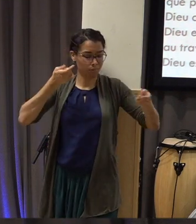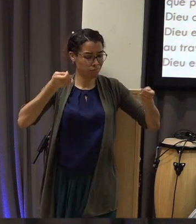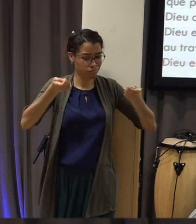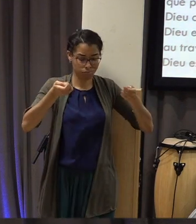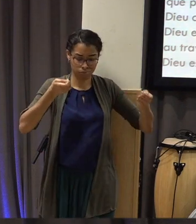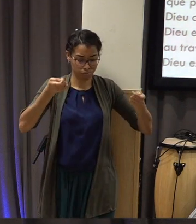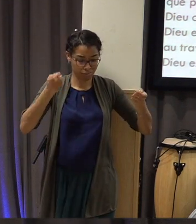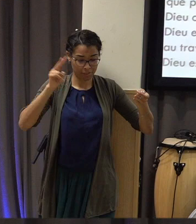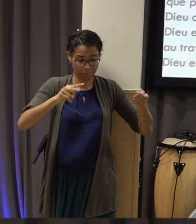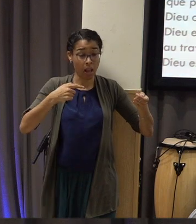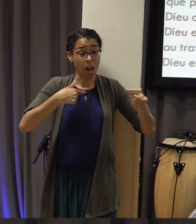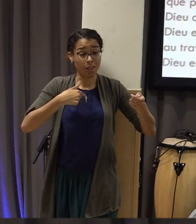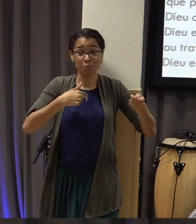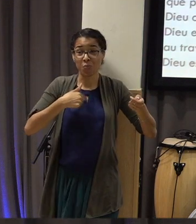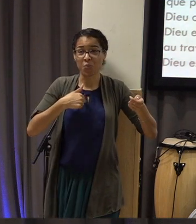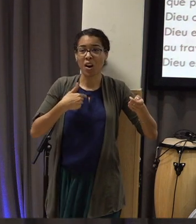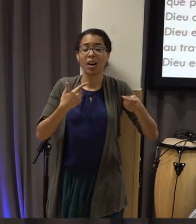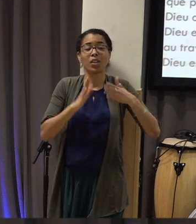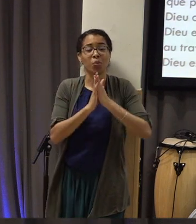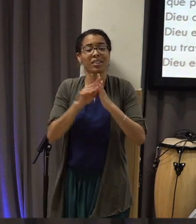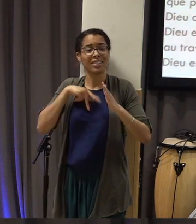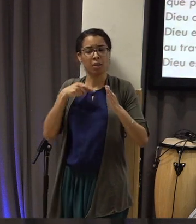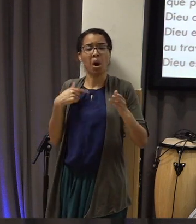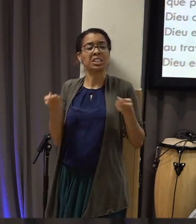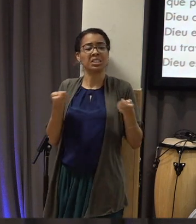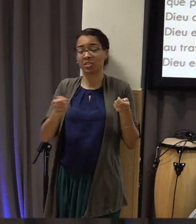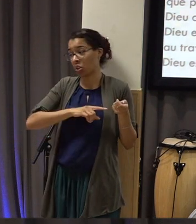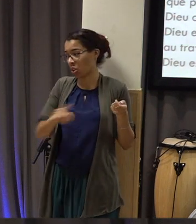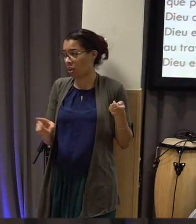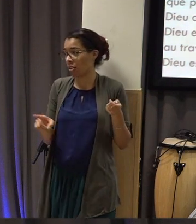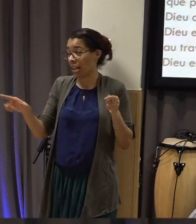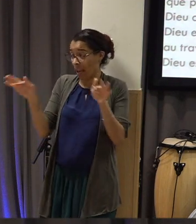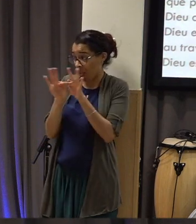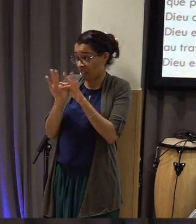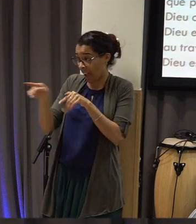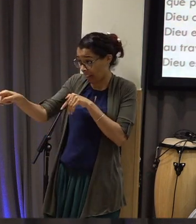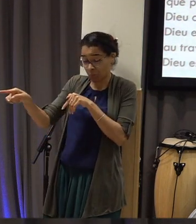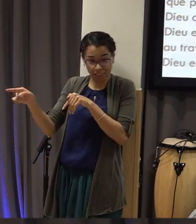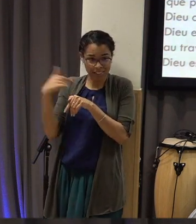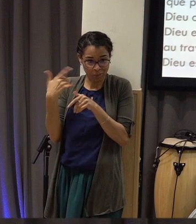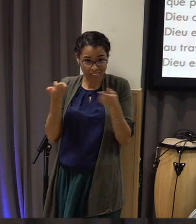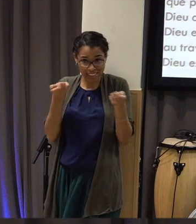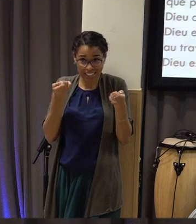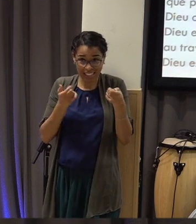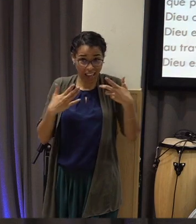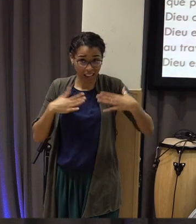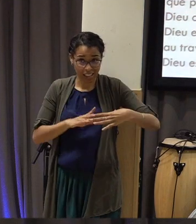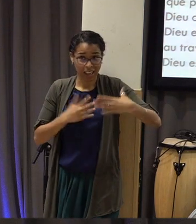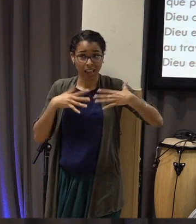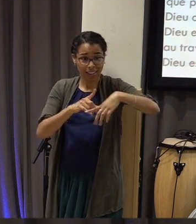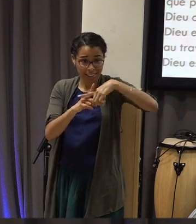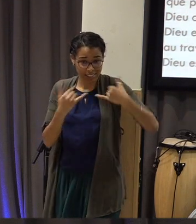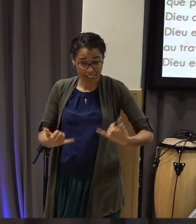Je ne suis pas souverain à l'Église où je sers. Mon frère ici, que j'aime de tout mon cœur, n'est pas souverain sur cette Église. C'est Dieu